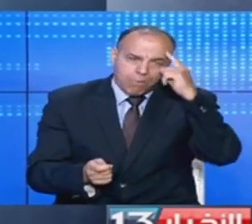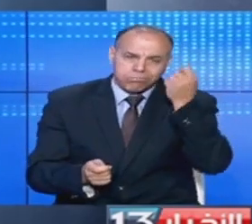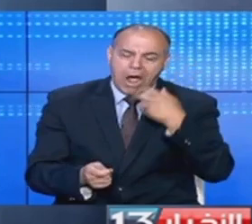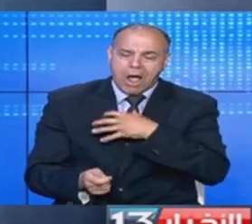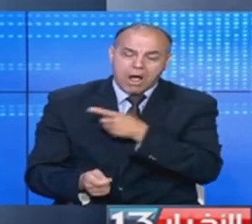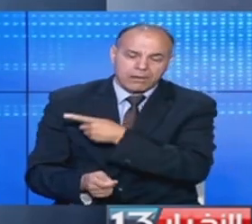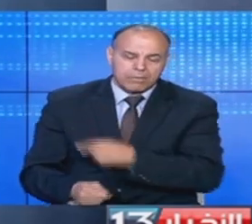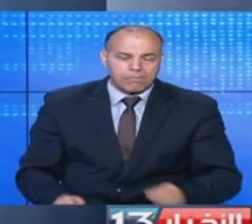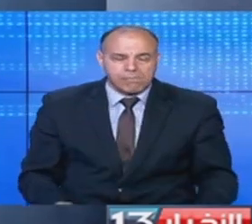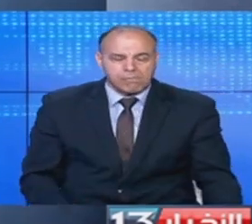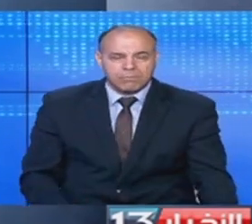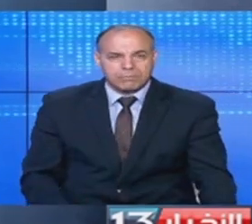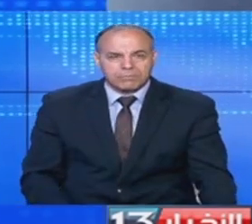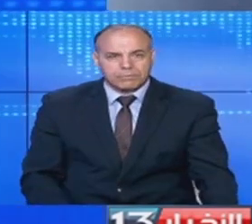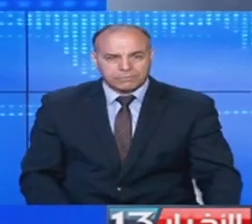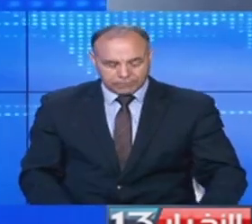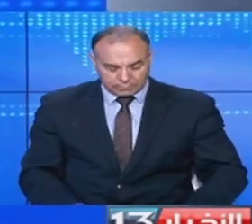الوطني.